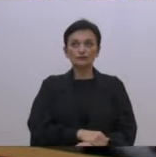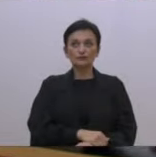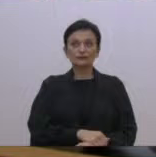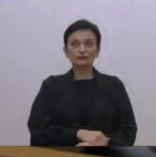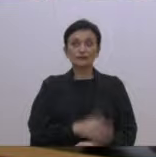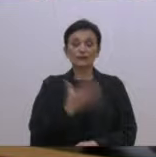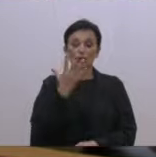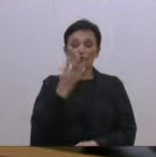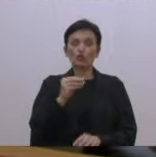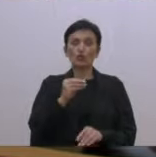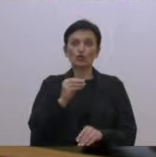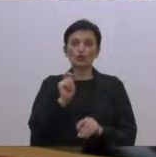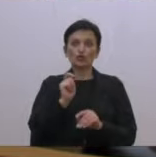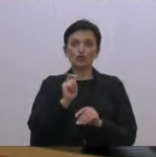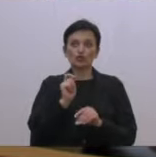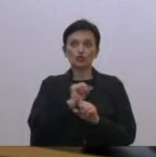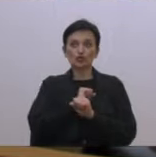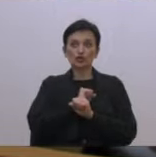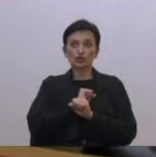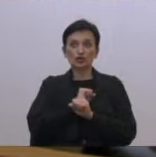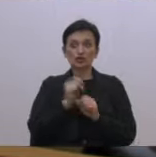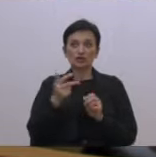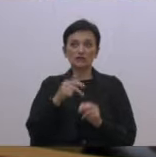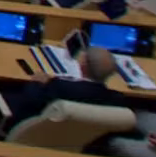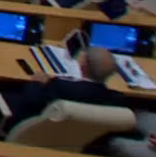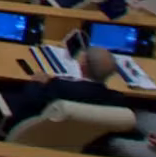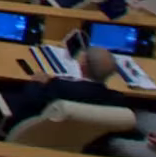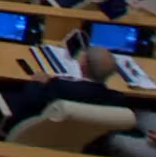5 წუთი ტექნიკური შესვენება სისტემის გააკეთოს.